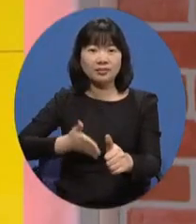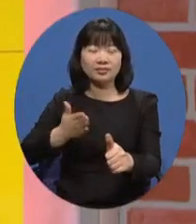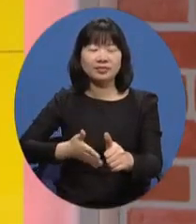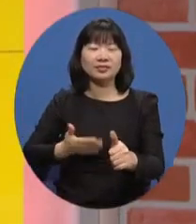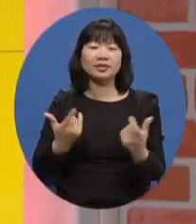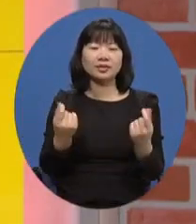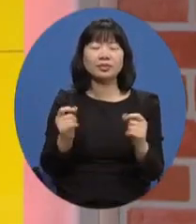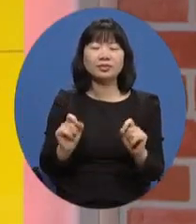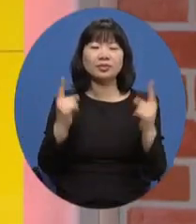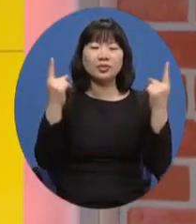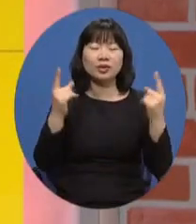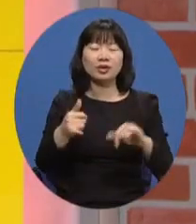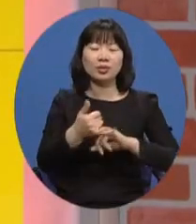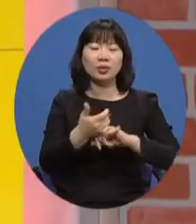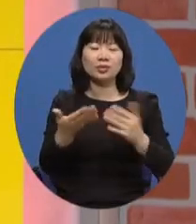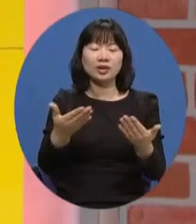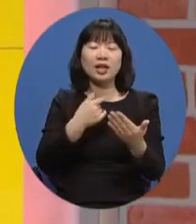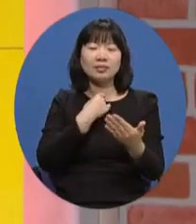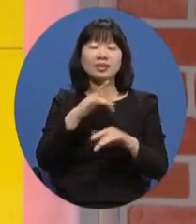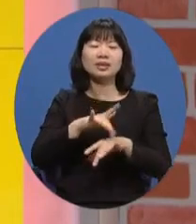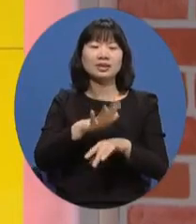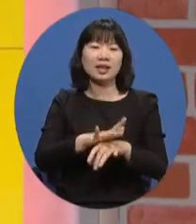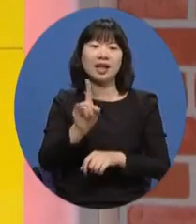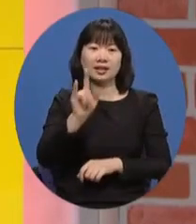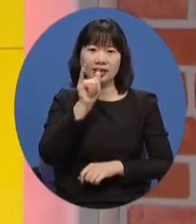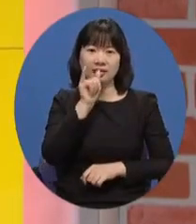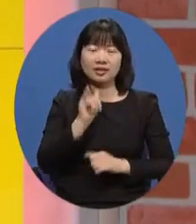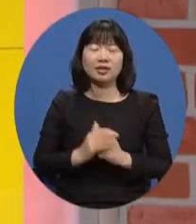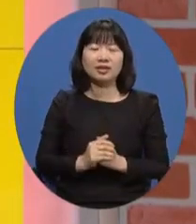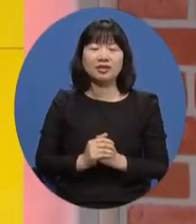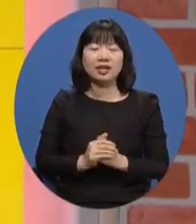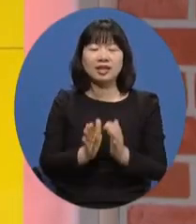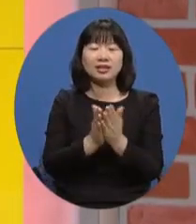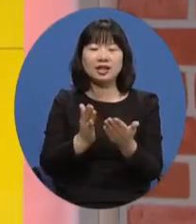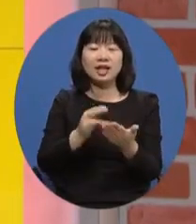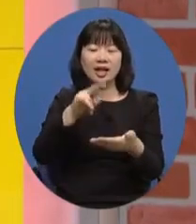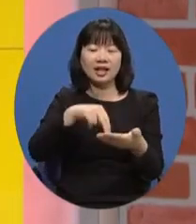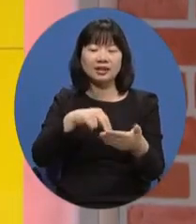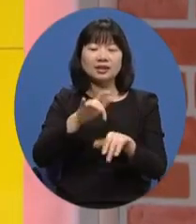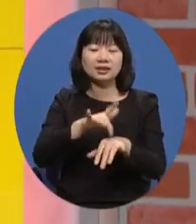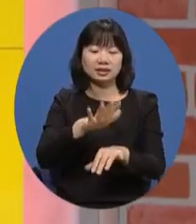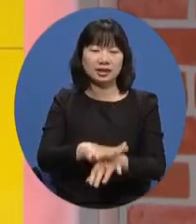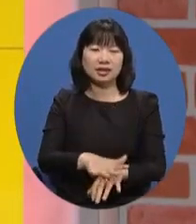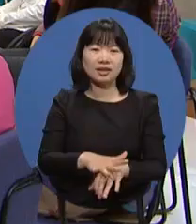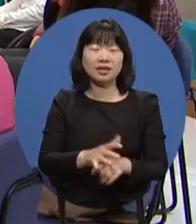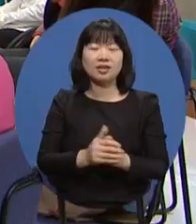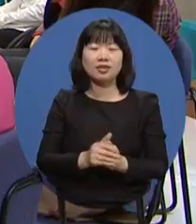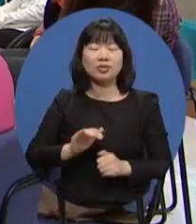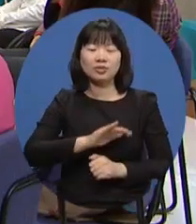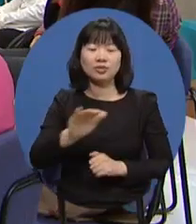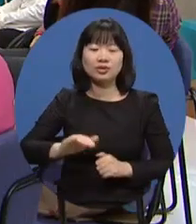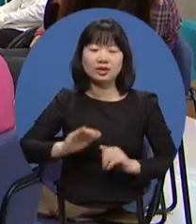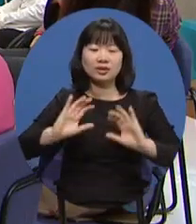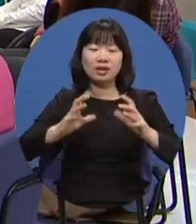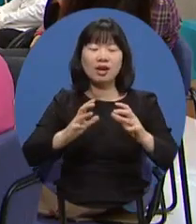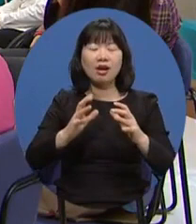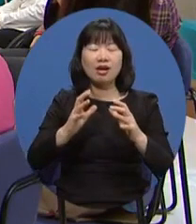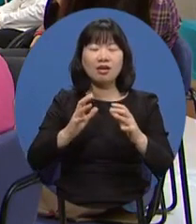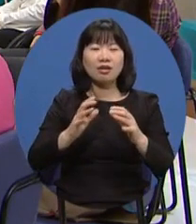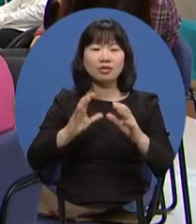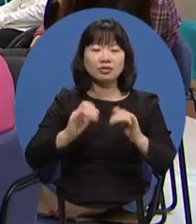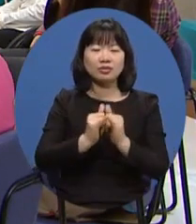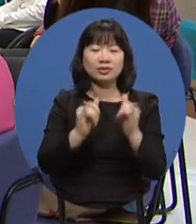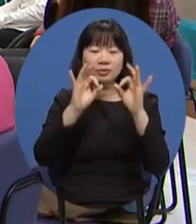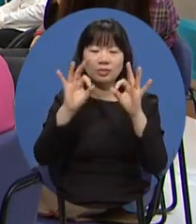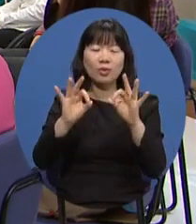자, 그러면서 꼭 들여야 되는 습관이 있어요. 책을 보는 습관. 정말 우리나라 국민들이요,